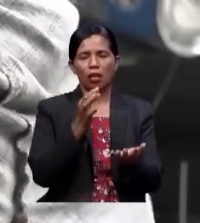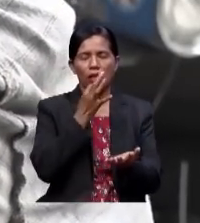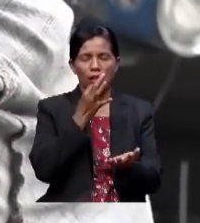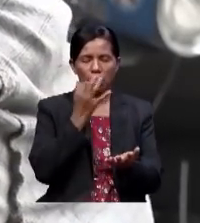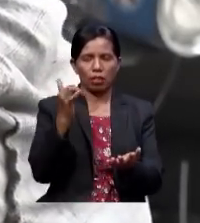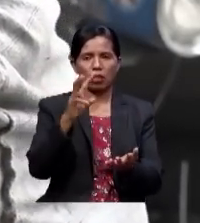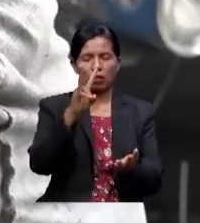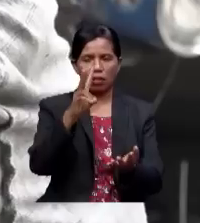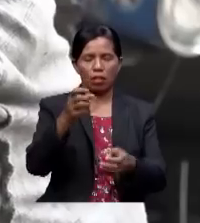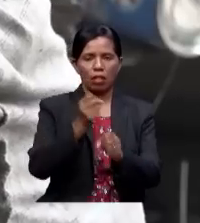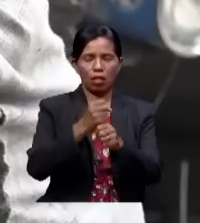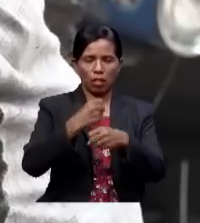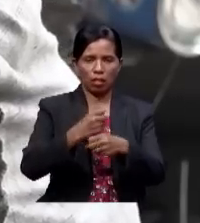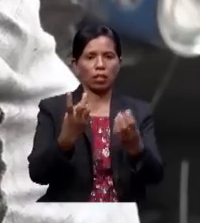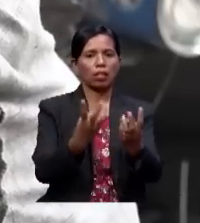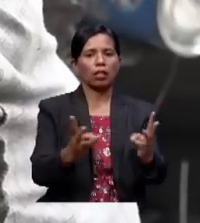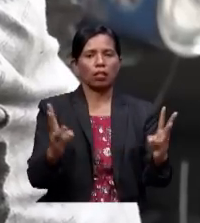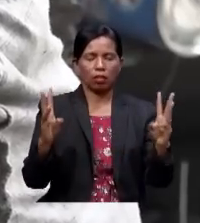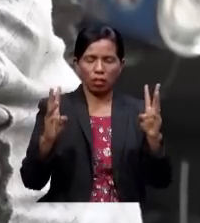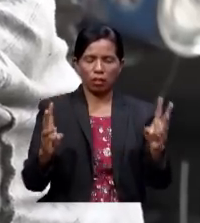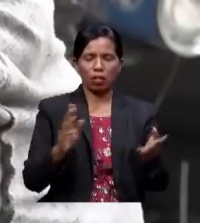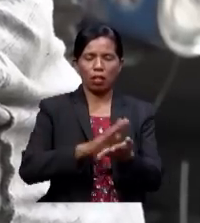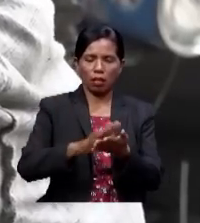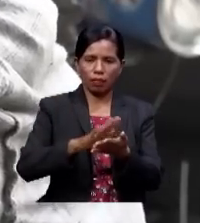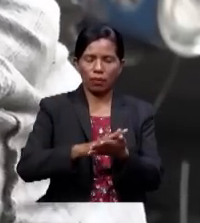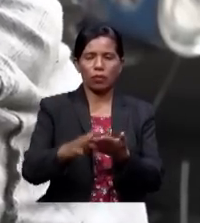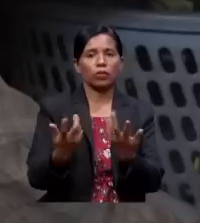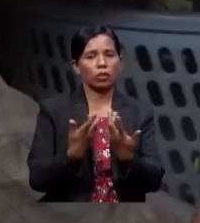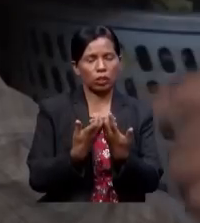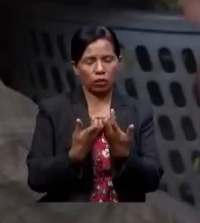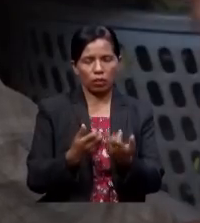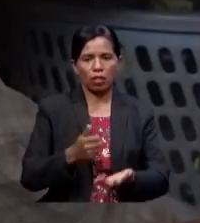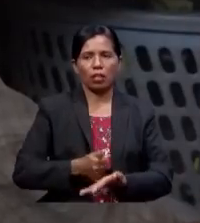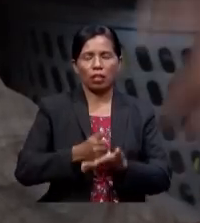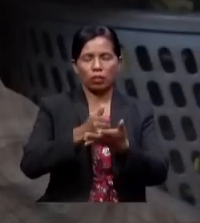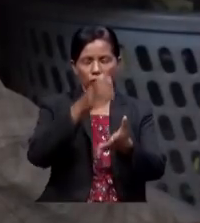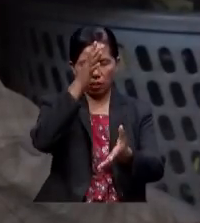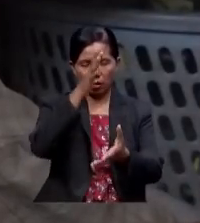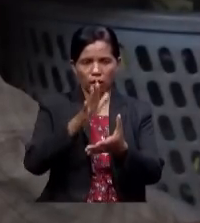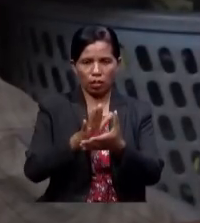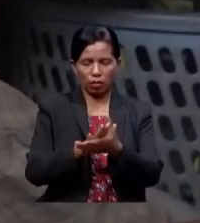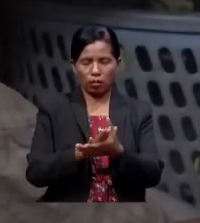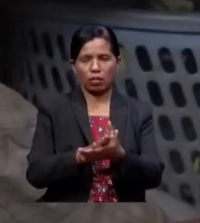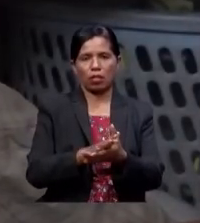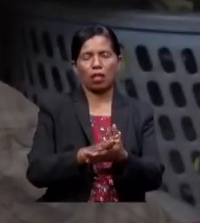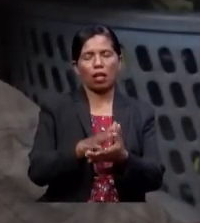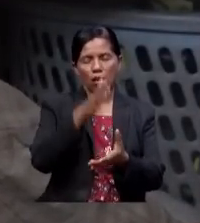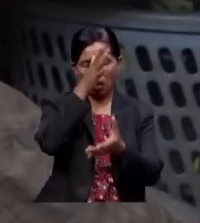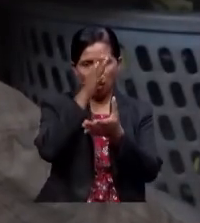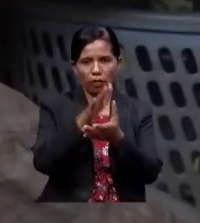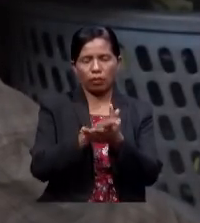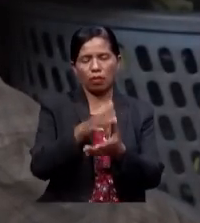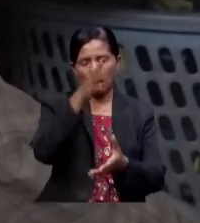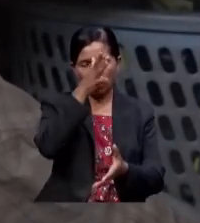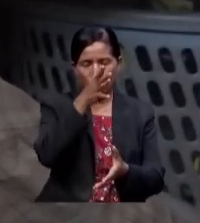Halo lutu, hili aimarang, hamos dut, liliu taumata mba nia kabeng avo Simeão.